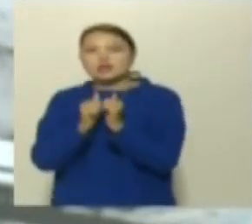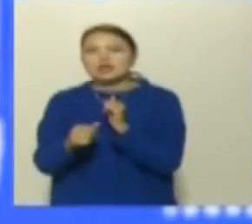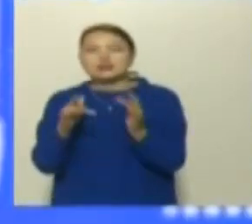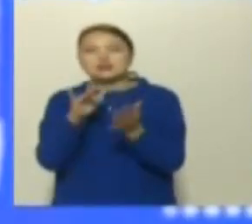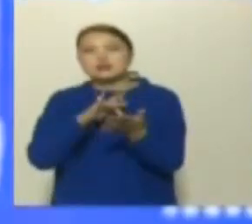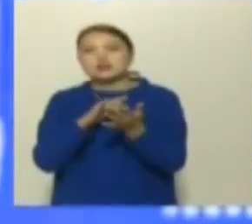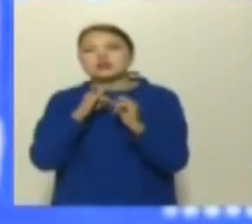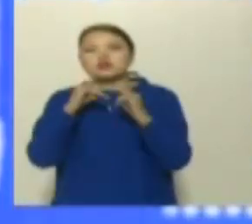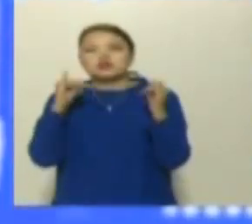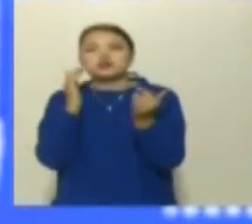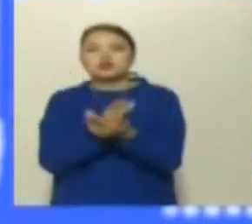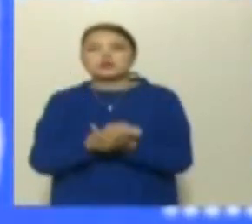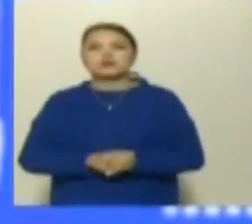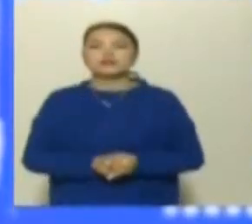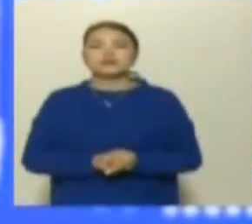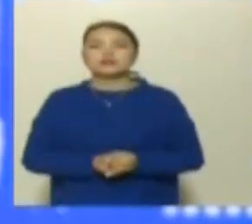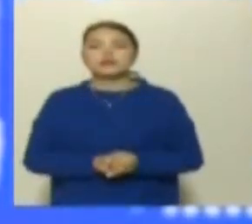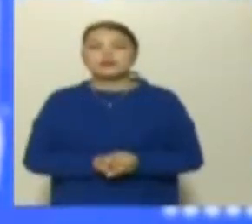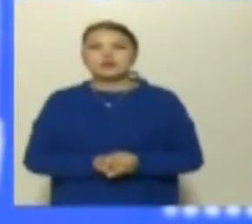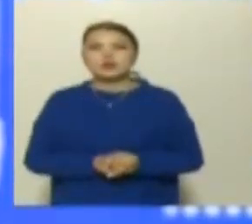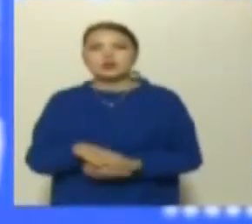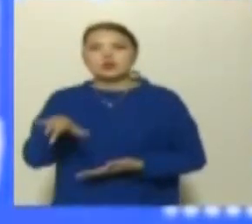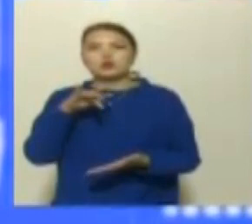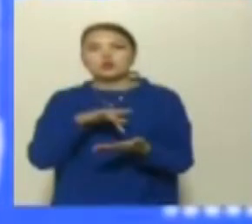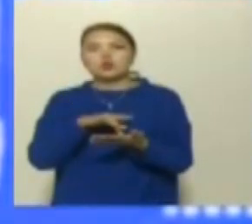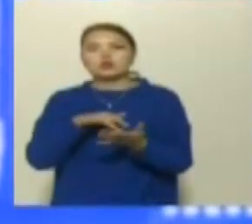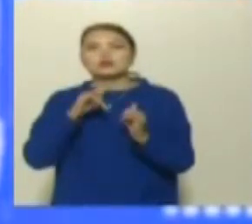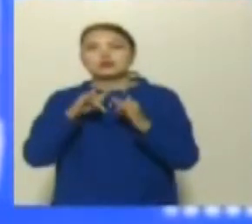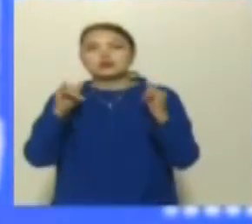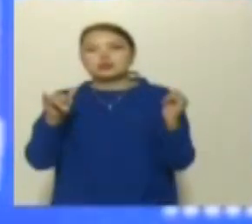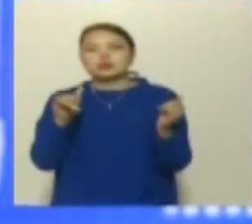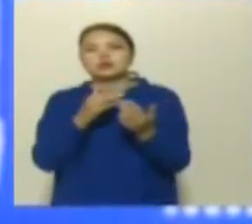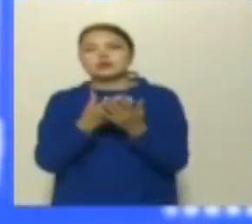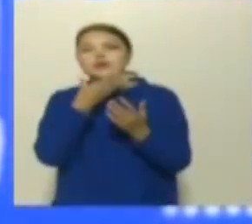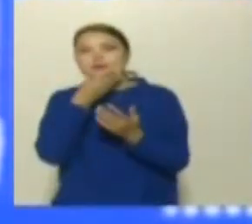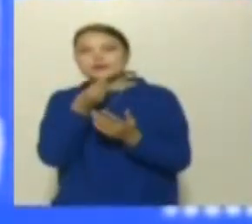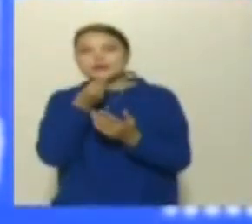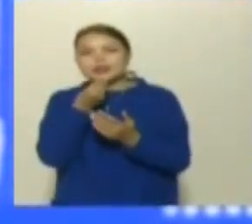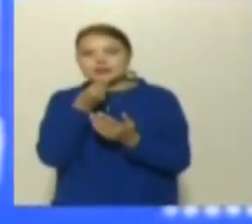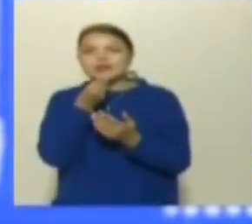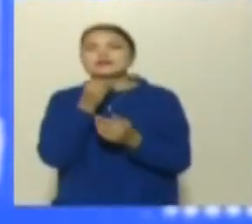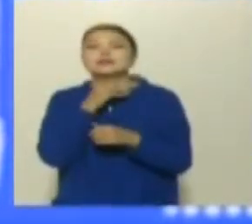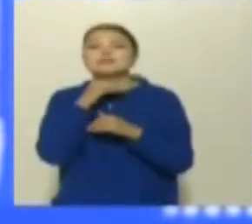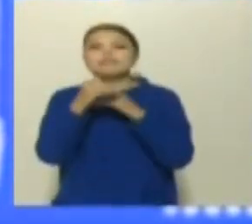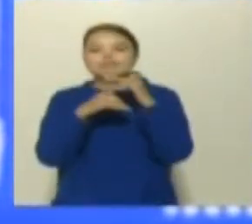айтты. Қаламыз күннен күнге гүлденіп өсіп жатыр.